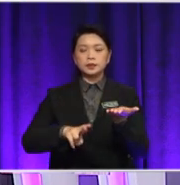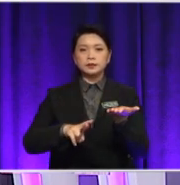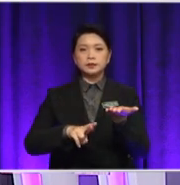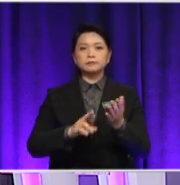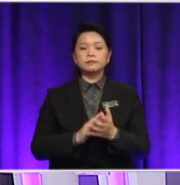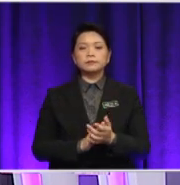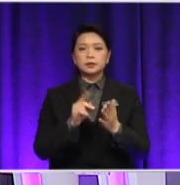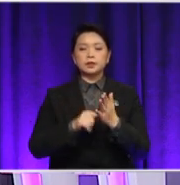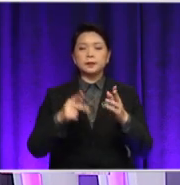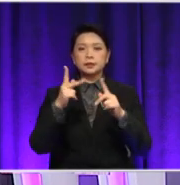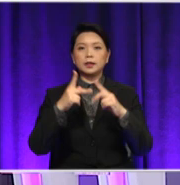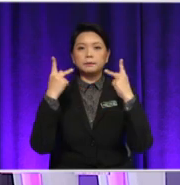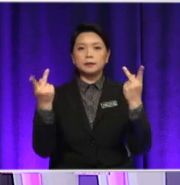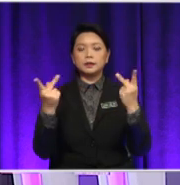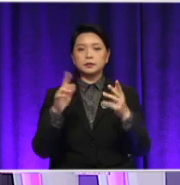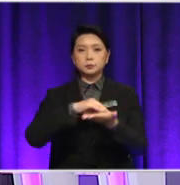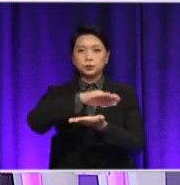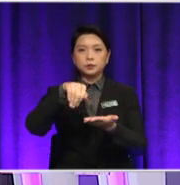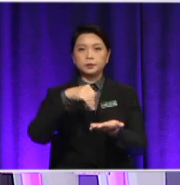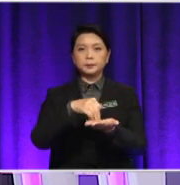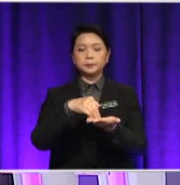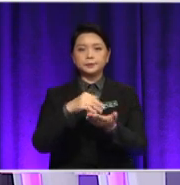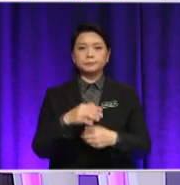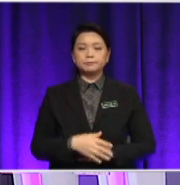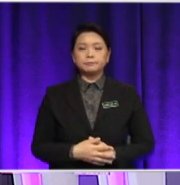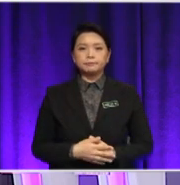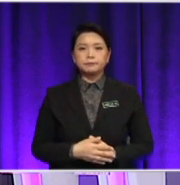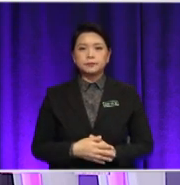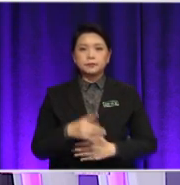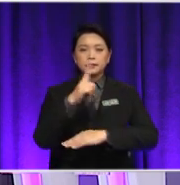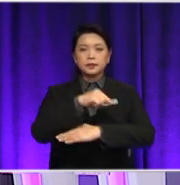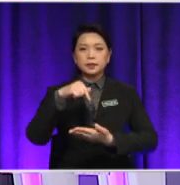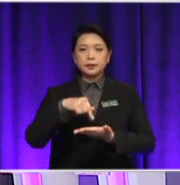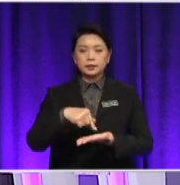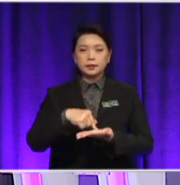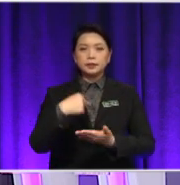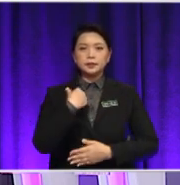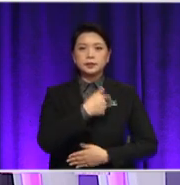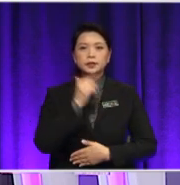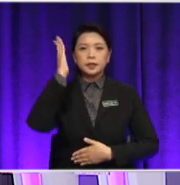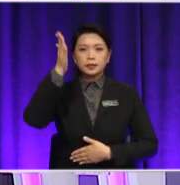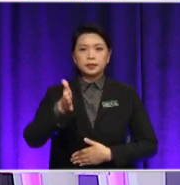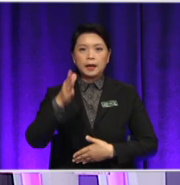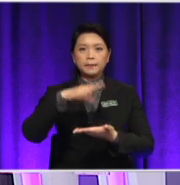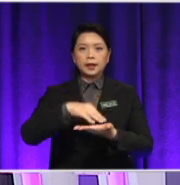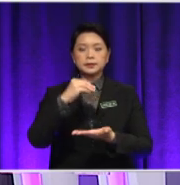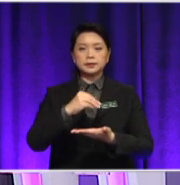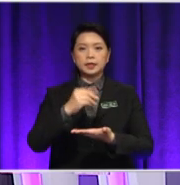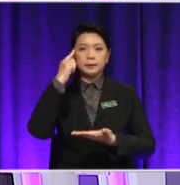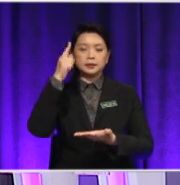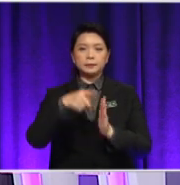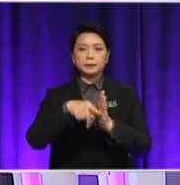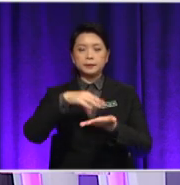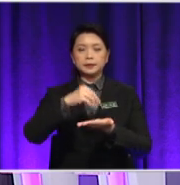Sihat? Alhamdulillah. Baiklah, murid-murid semua. Hari ini, di dalam slot Menengah Rendah, kita akan belajar bagi mata pelajaran